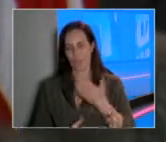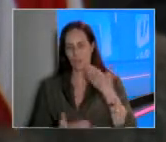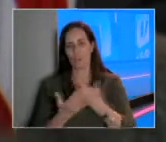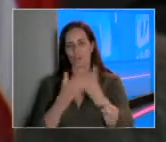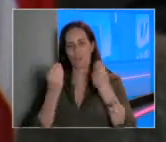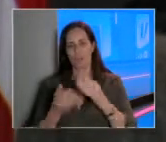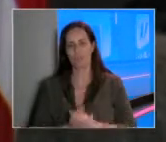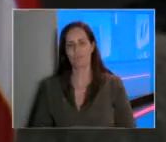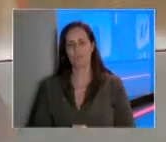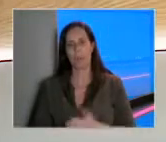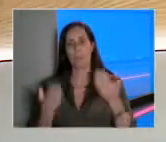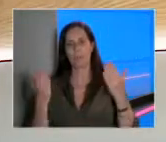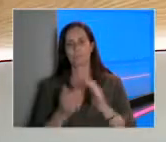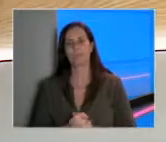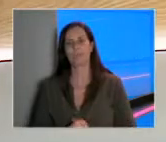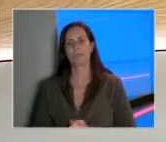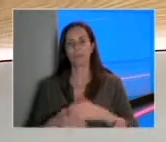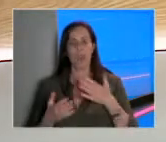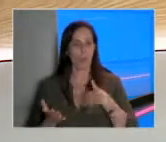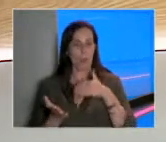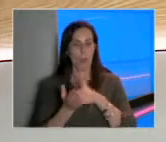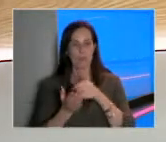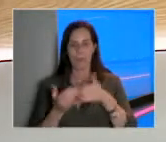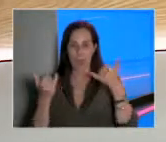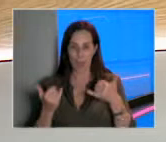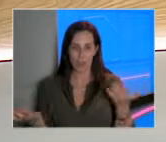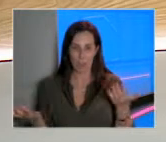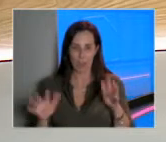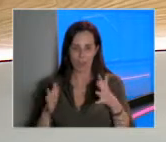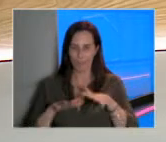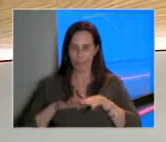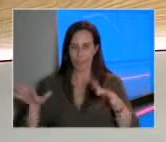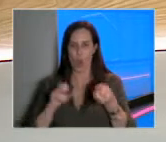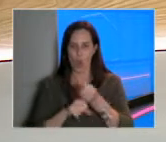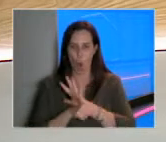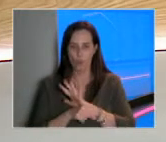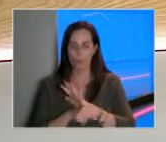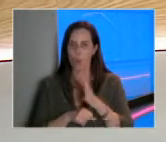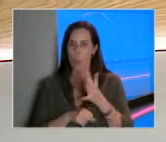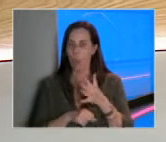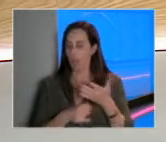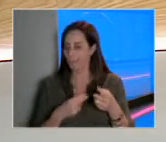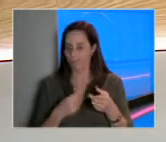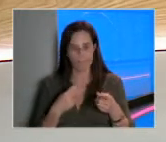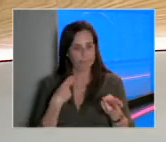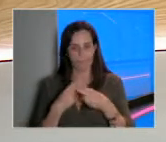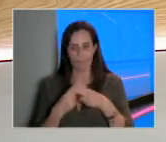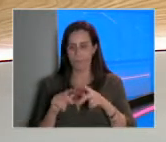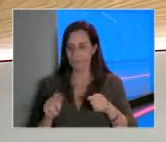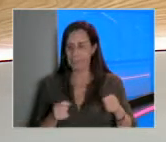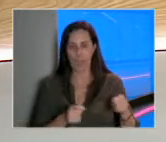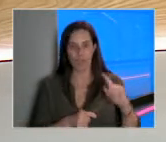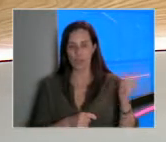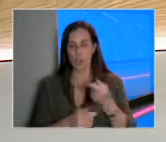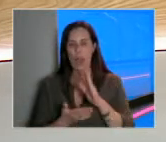ובשורות טובות. אמן ואמן. טוב, אנחנו ממשיכים. עכשיו, עם החשש מהתפשטות הקורונה, שעלולה לגרום בזמן הקרוב לסגירה